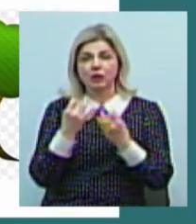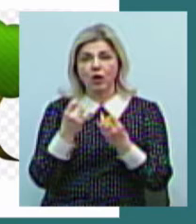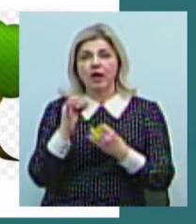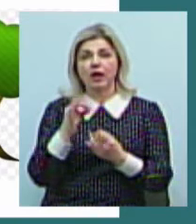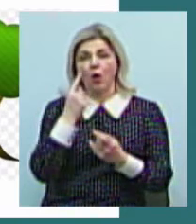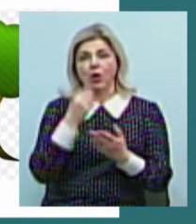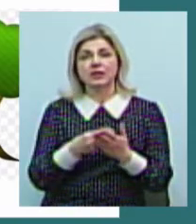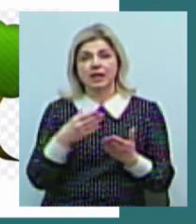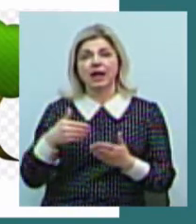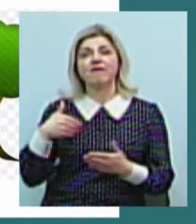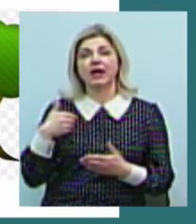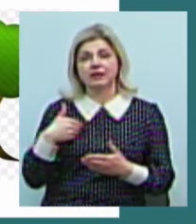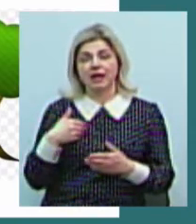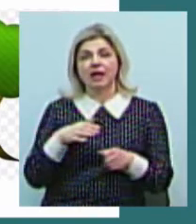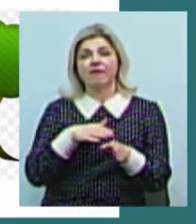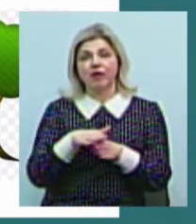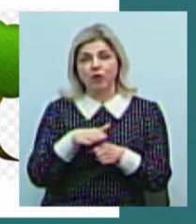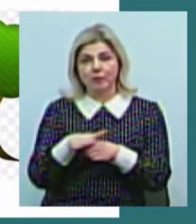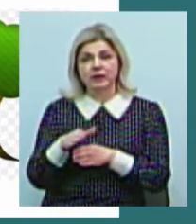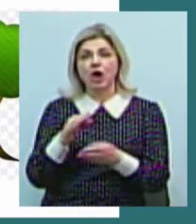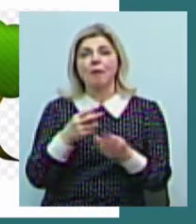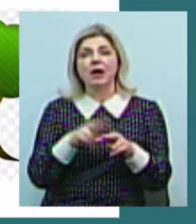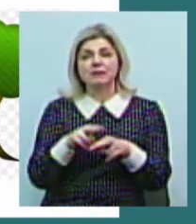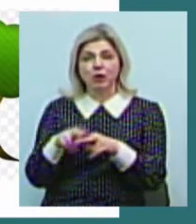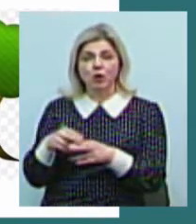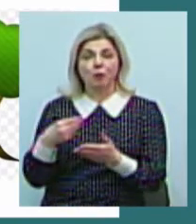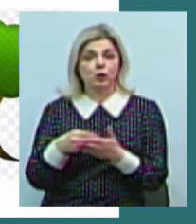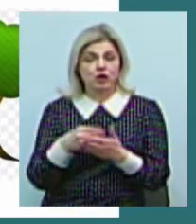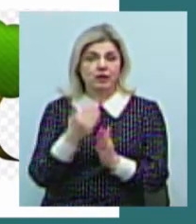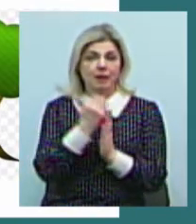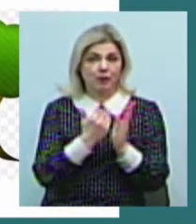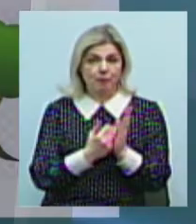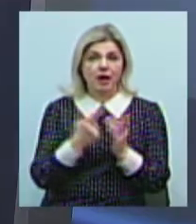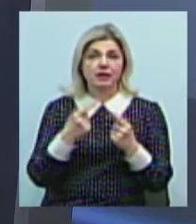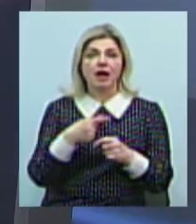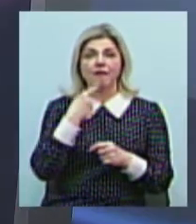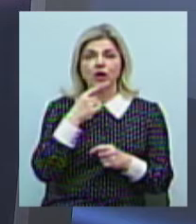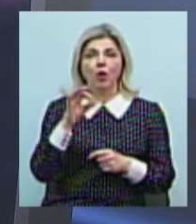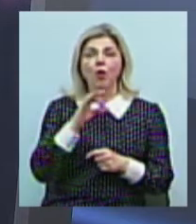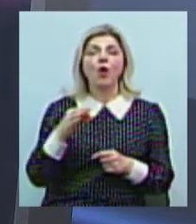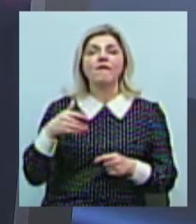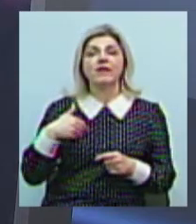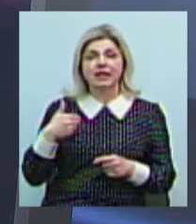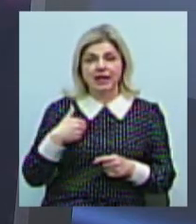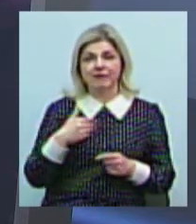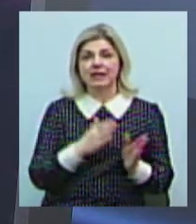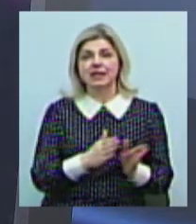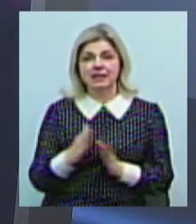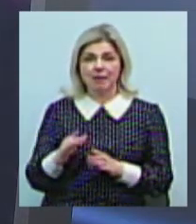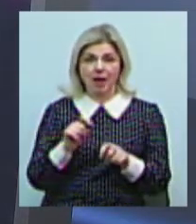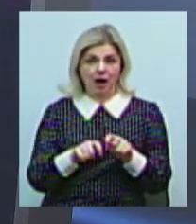эффективности выполнения паспортов бюджетных программ, и мы говорим о создании эффективной системы контроля. У